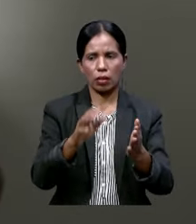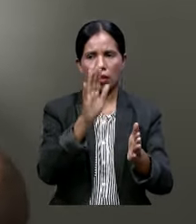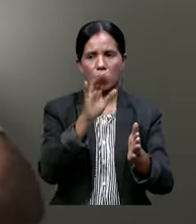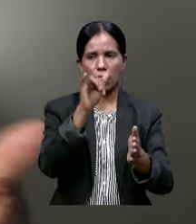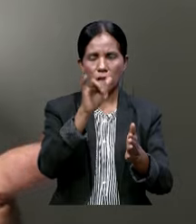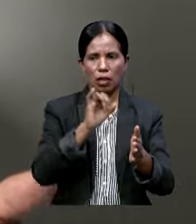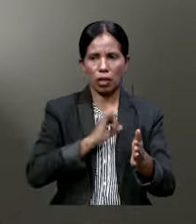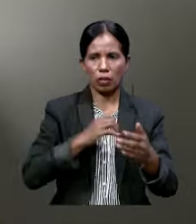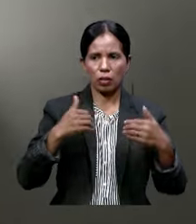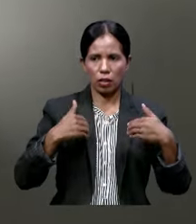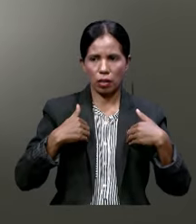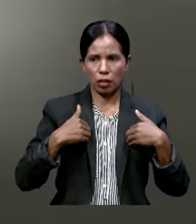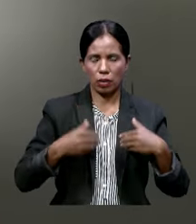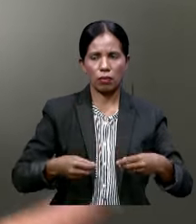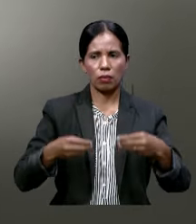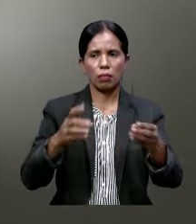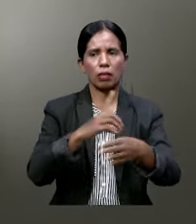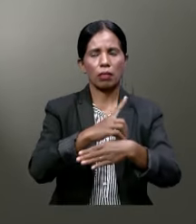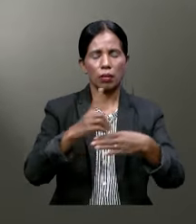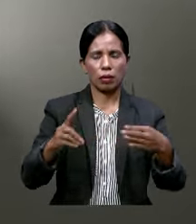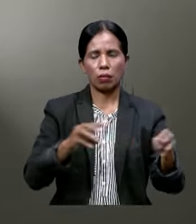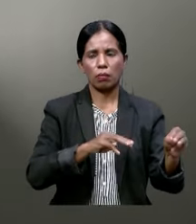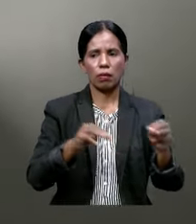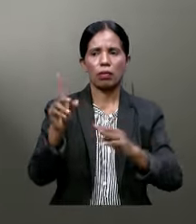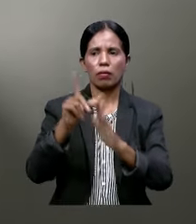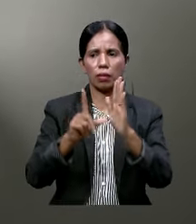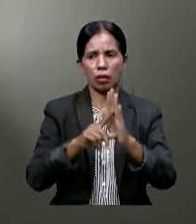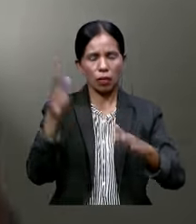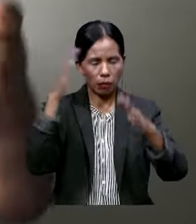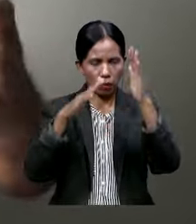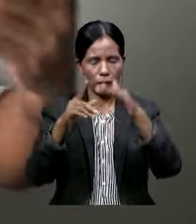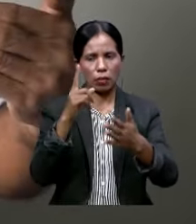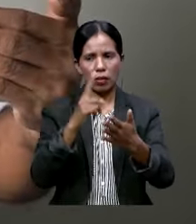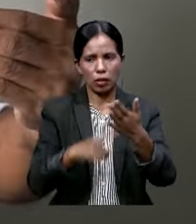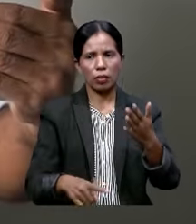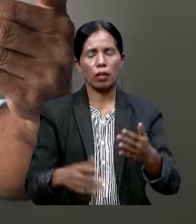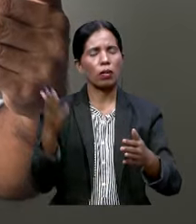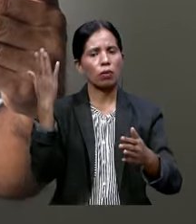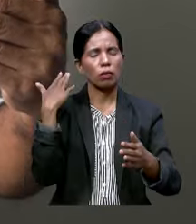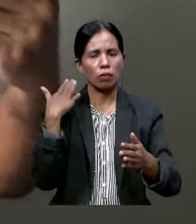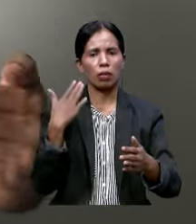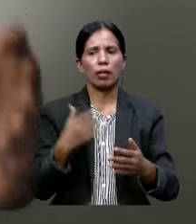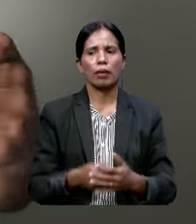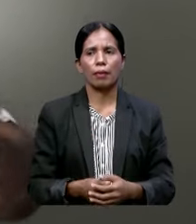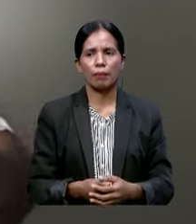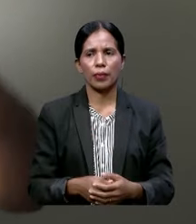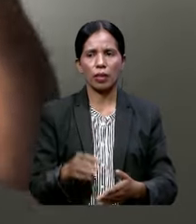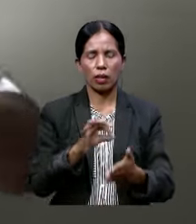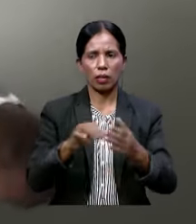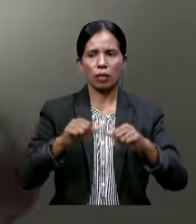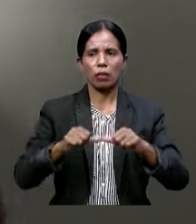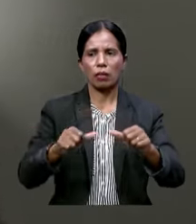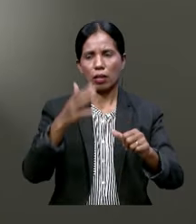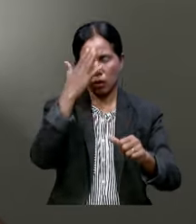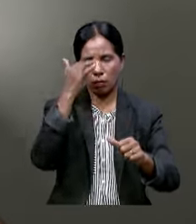iya lah, tinggi hatu ba departemen doa asinnya mudah vali lainnya. Problemnya saya dah ide bakotu ne asinnya lau dia, kalau tambah